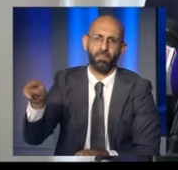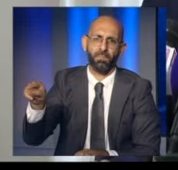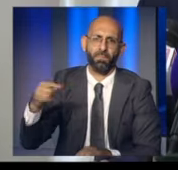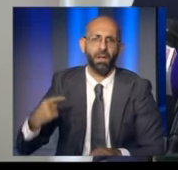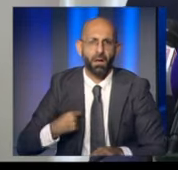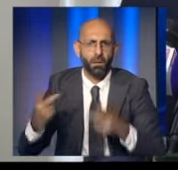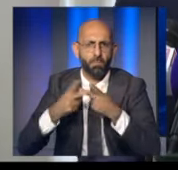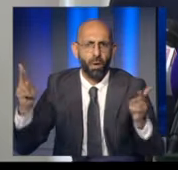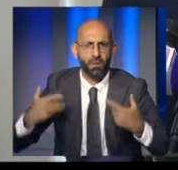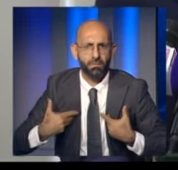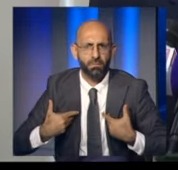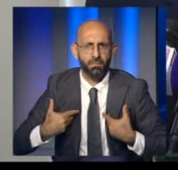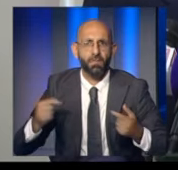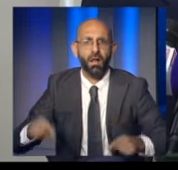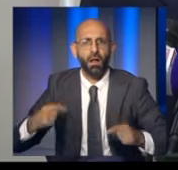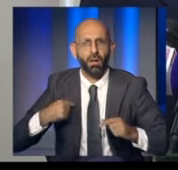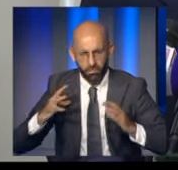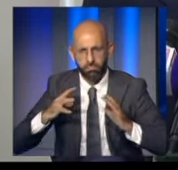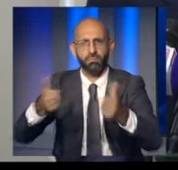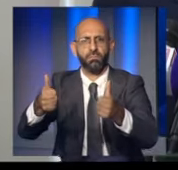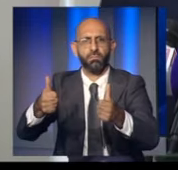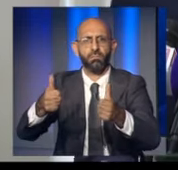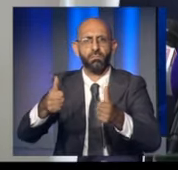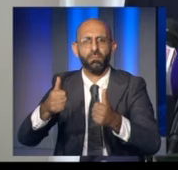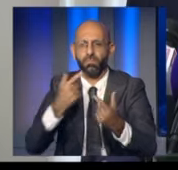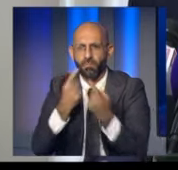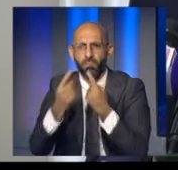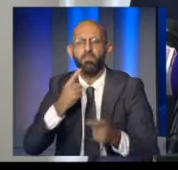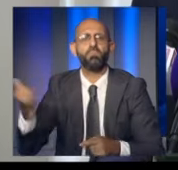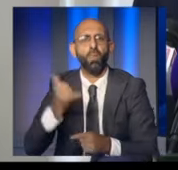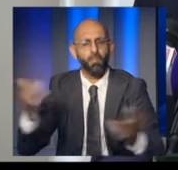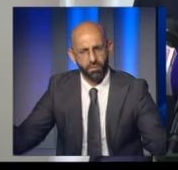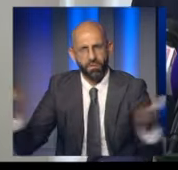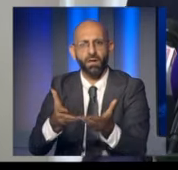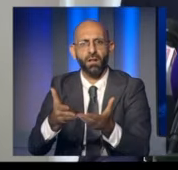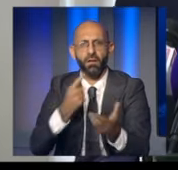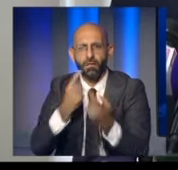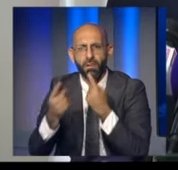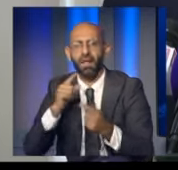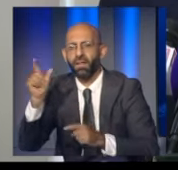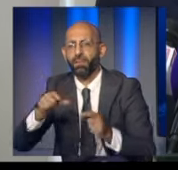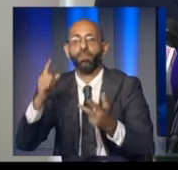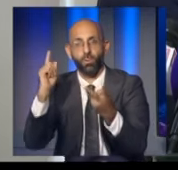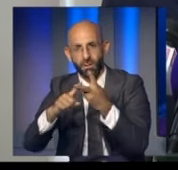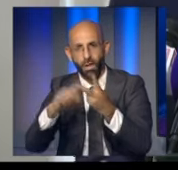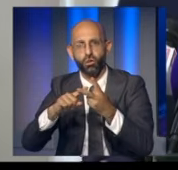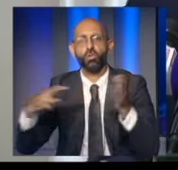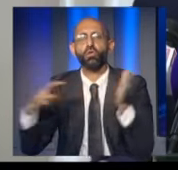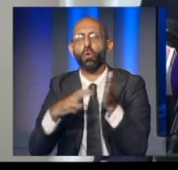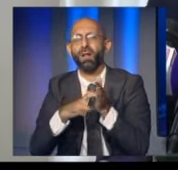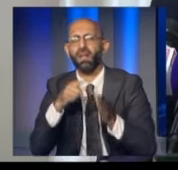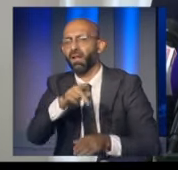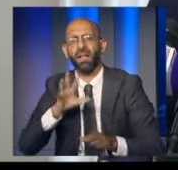من الاستحقاقات الأساسية ولا سيما ملف الاستحقاق الرئاسي حتى من قبل خلو سدة الرئاسة